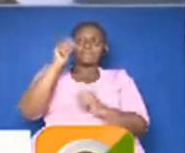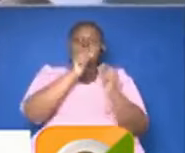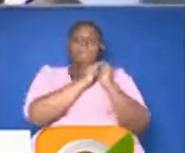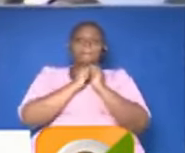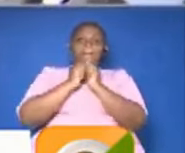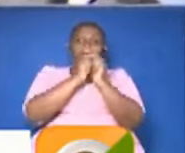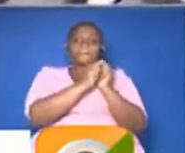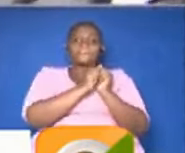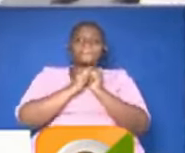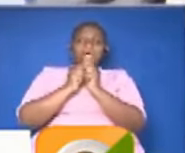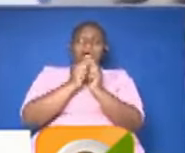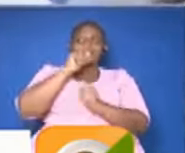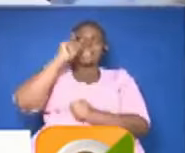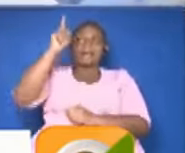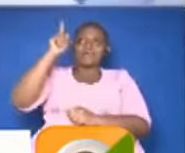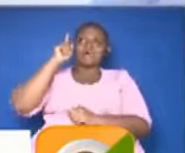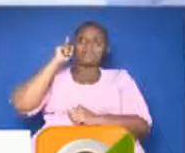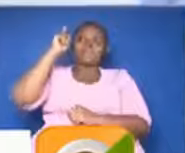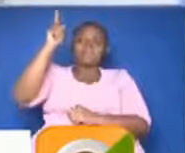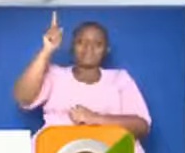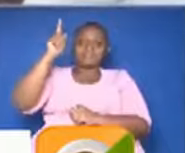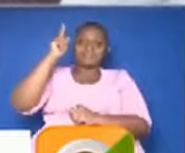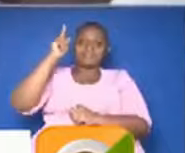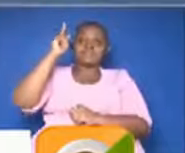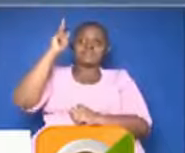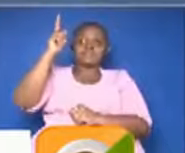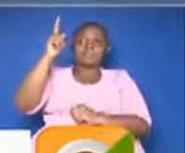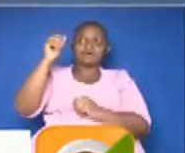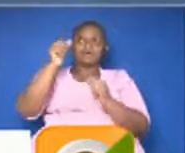pamoja na wewe